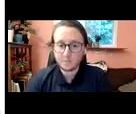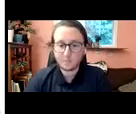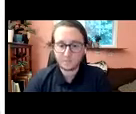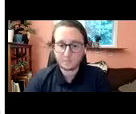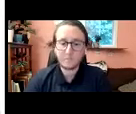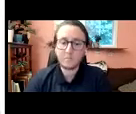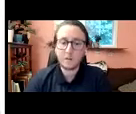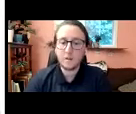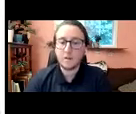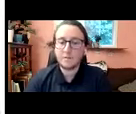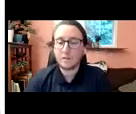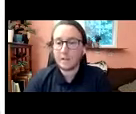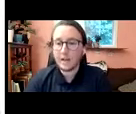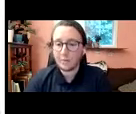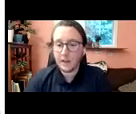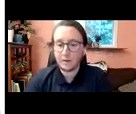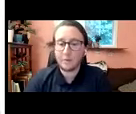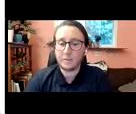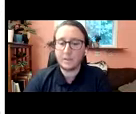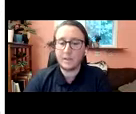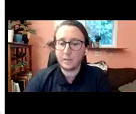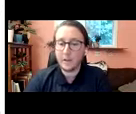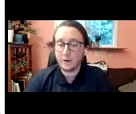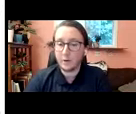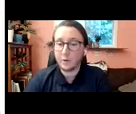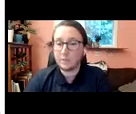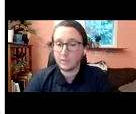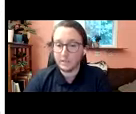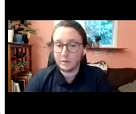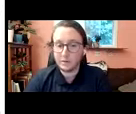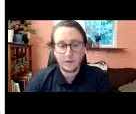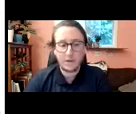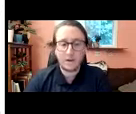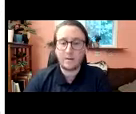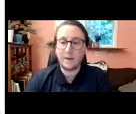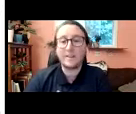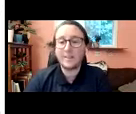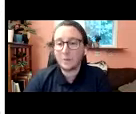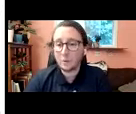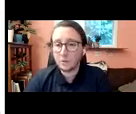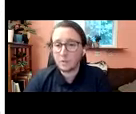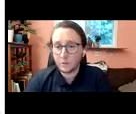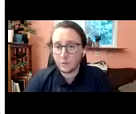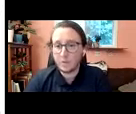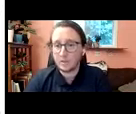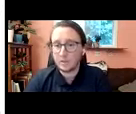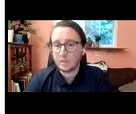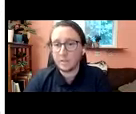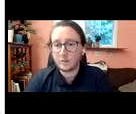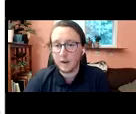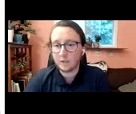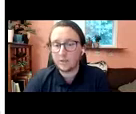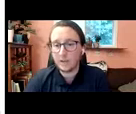du système de santé sur les personnes trans, le manque de responsabilité par rapport